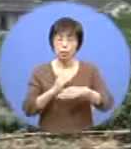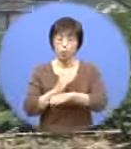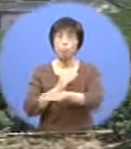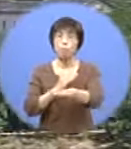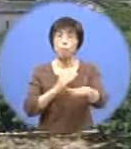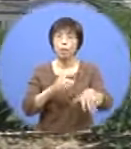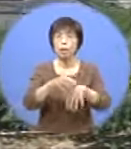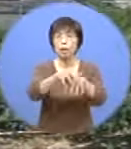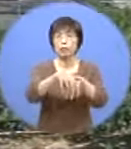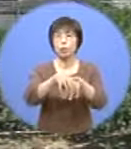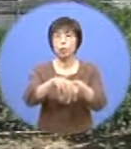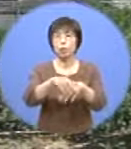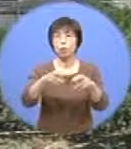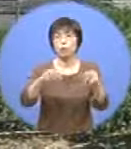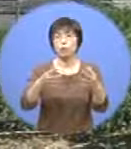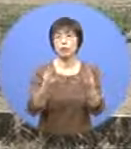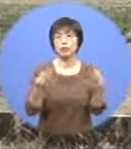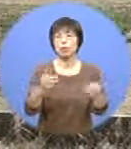っています。